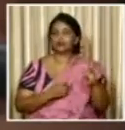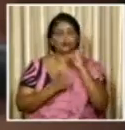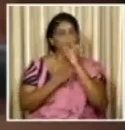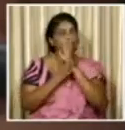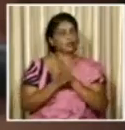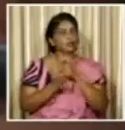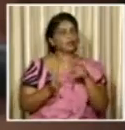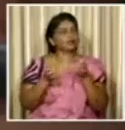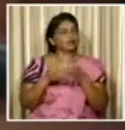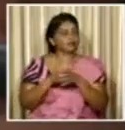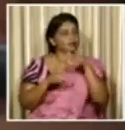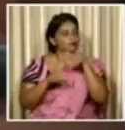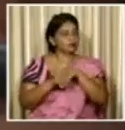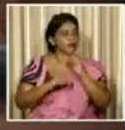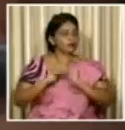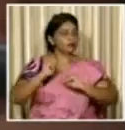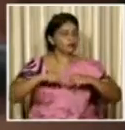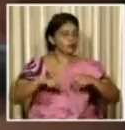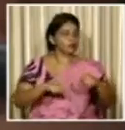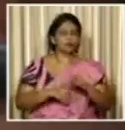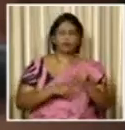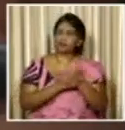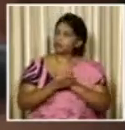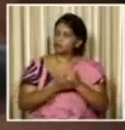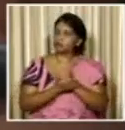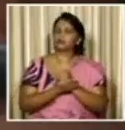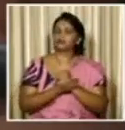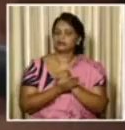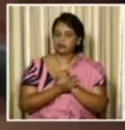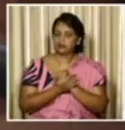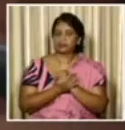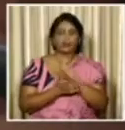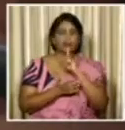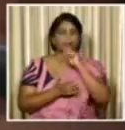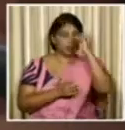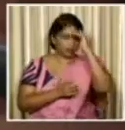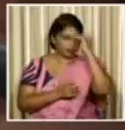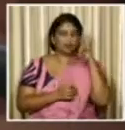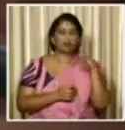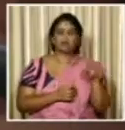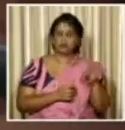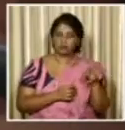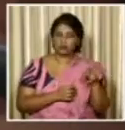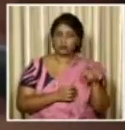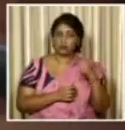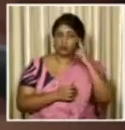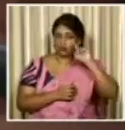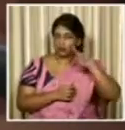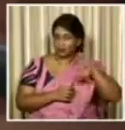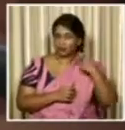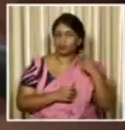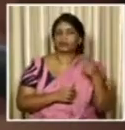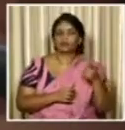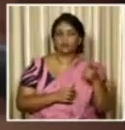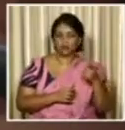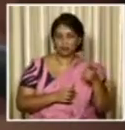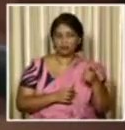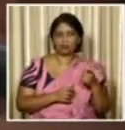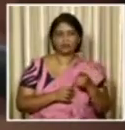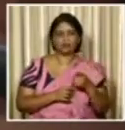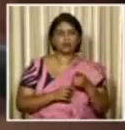විවස්ථා සභාවේ ක්‍රියාකාරීත්වය මුළුමනින්ම කතානායකවරයා Hita mata